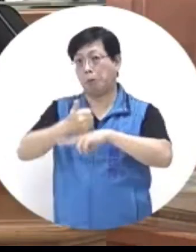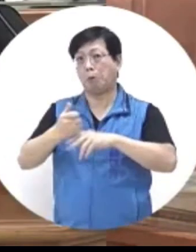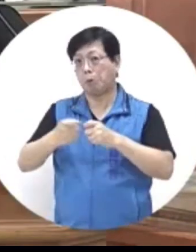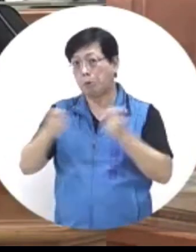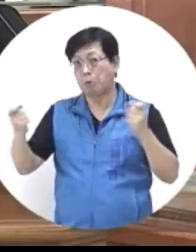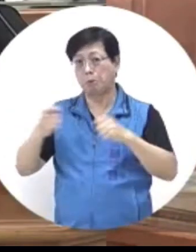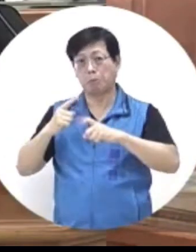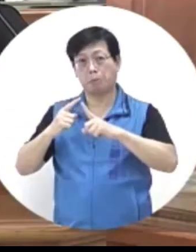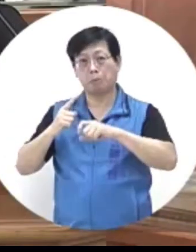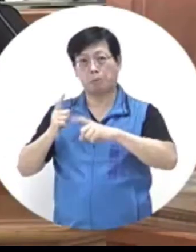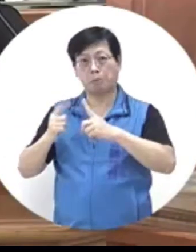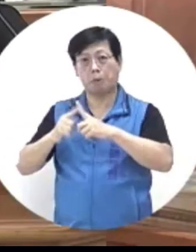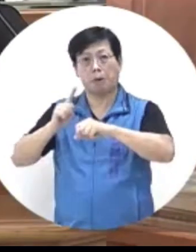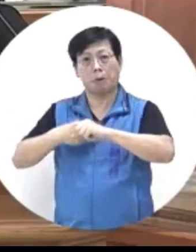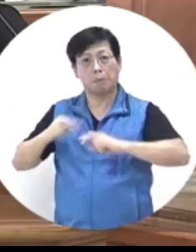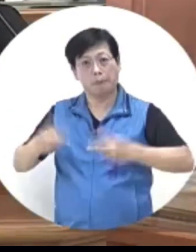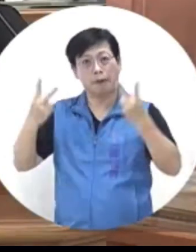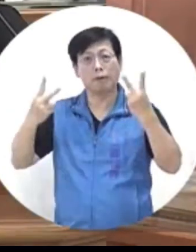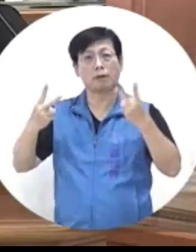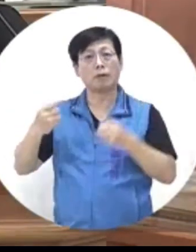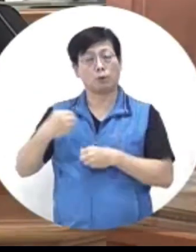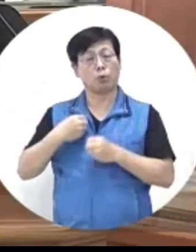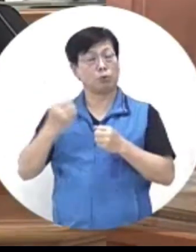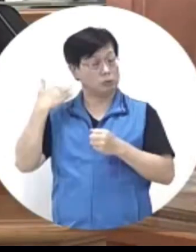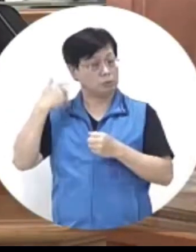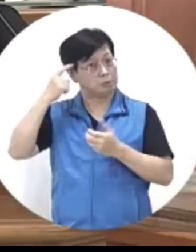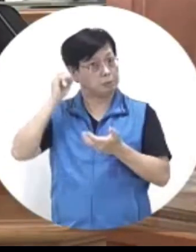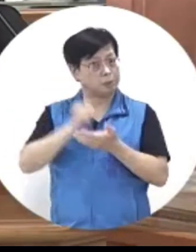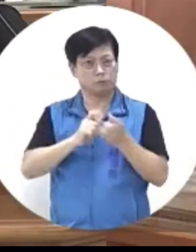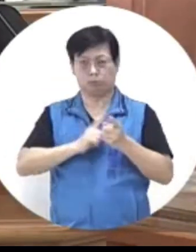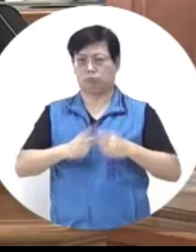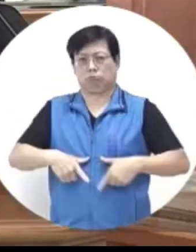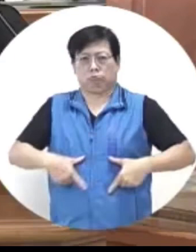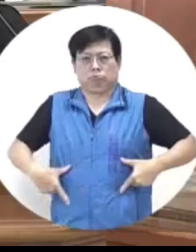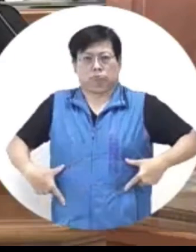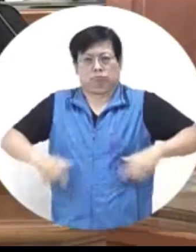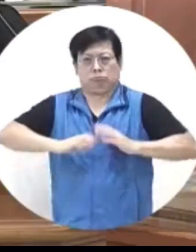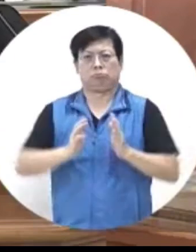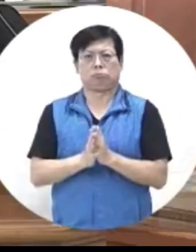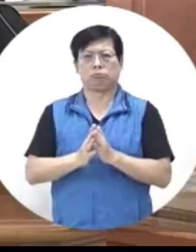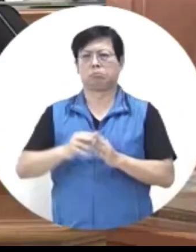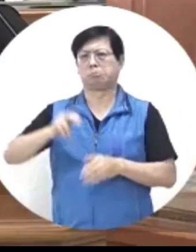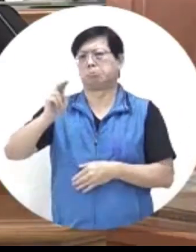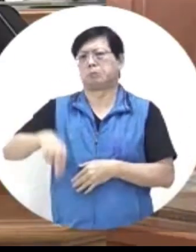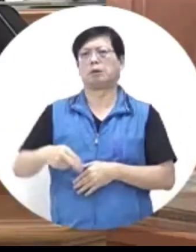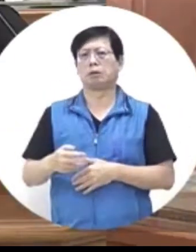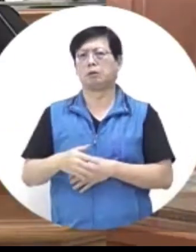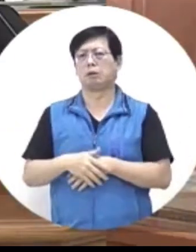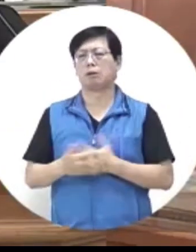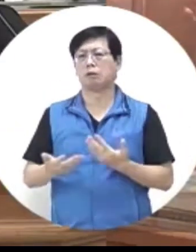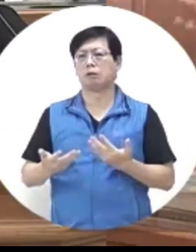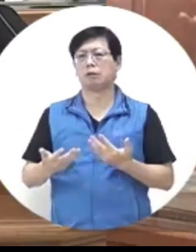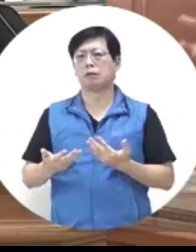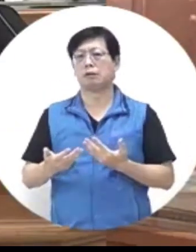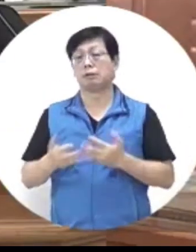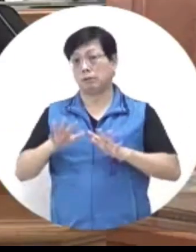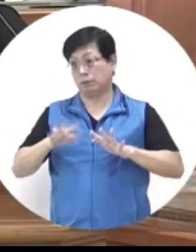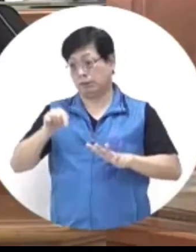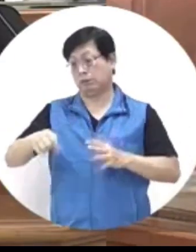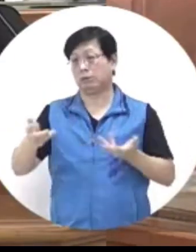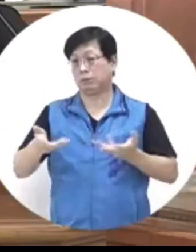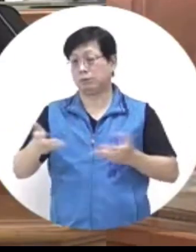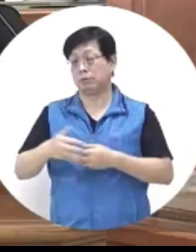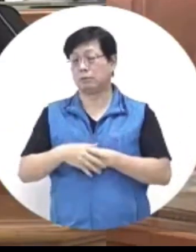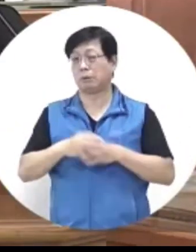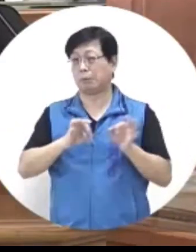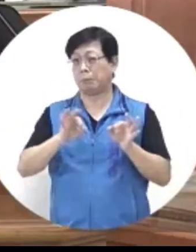改，在于本席对你的印象你是非常有魄力和阿萨里的一个， 谢谢。 这个事件已